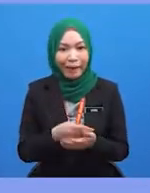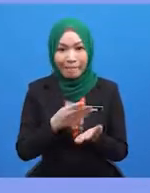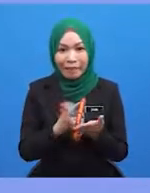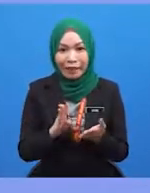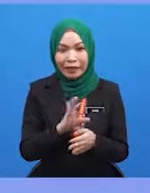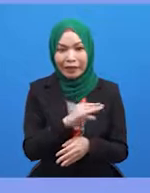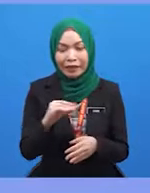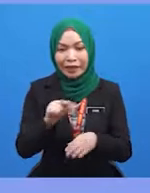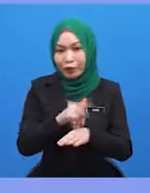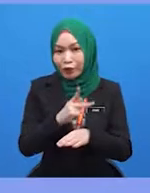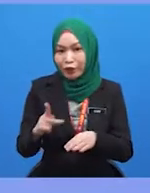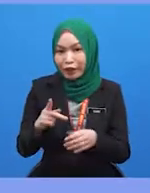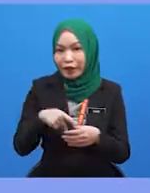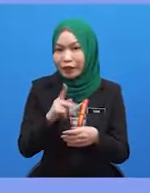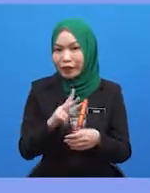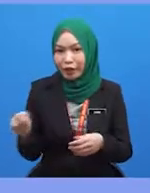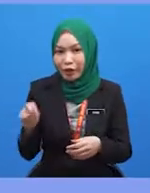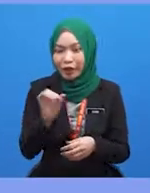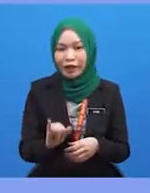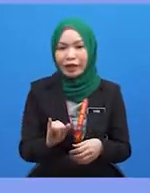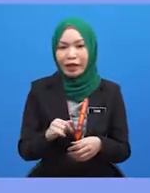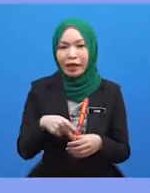yang dihasilkan oleh usahawan.